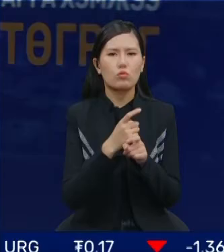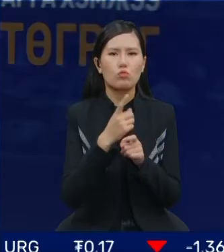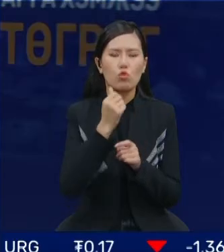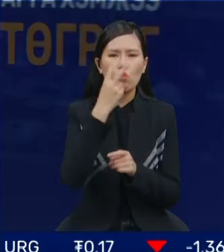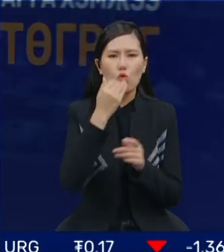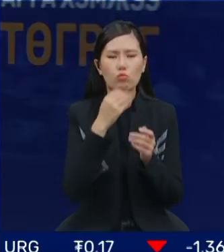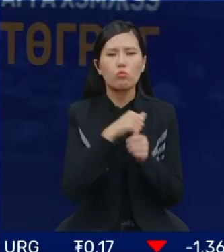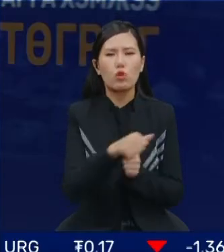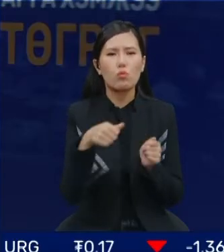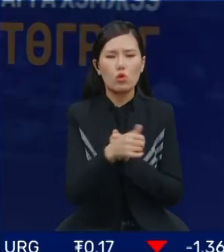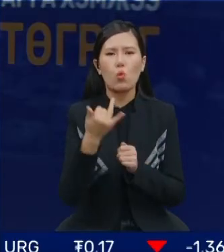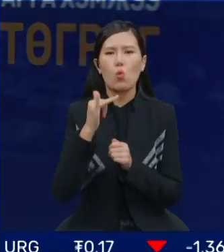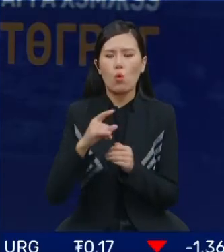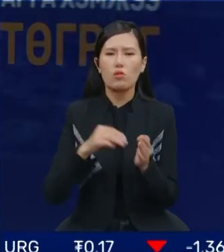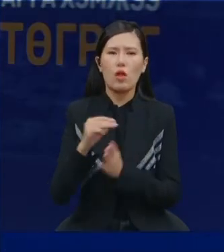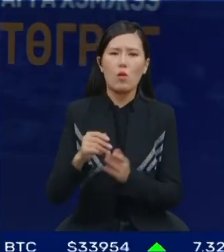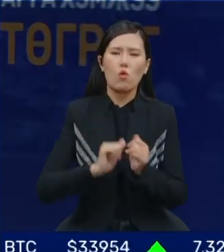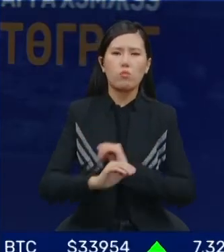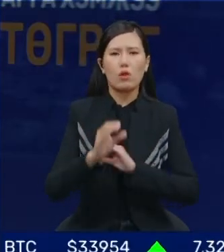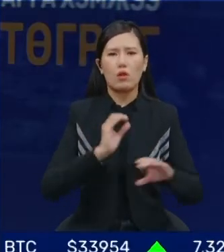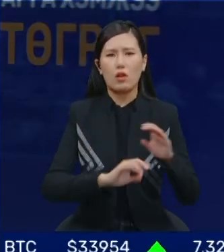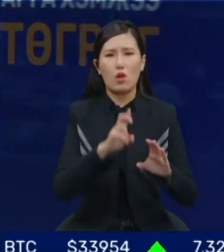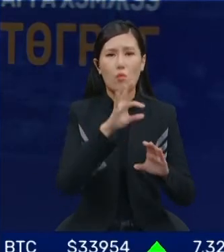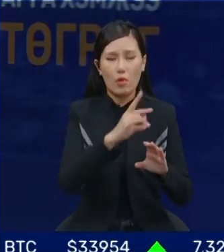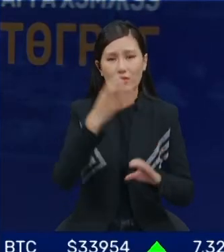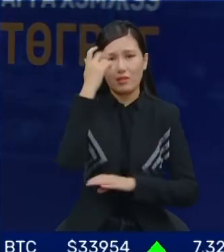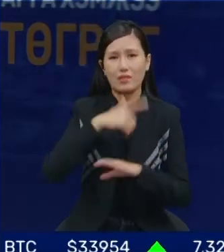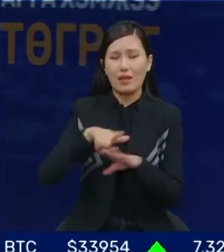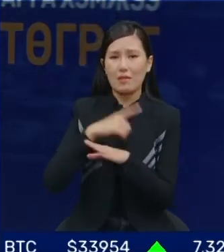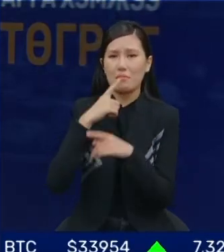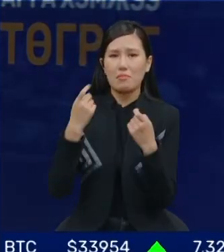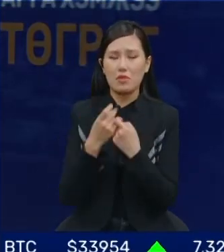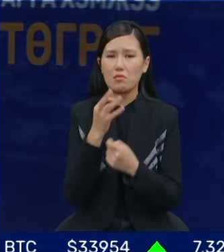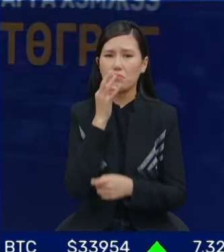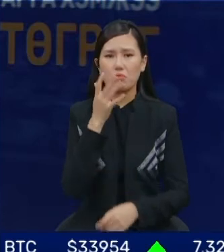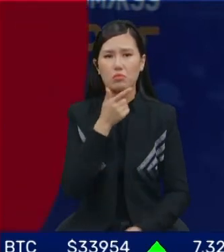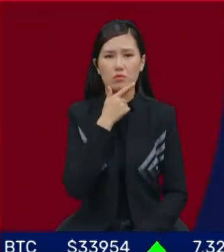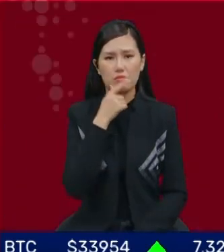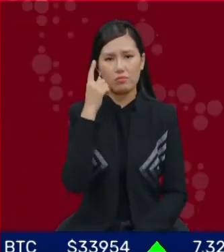нь мөнгө тараагаад байвал танай засгийн газрын зорилгыг биелнэ гэдэгт эргэлзэж байна.